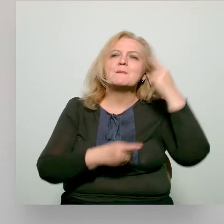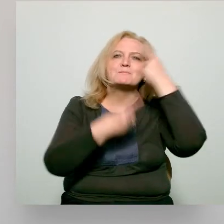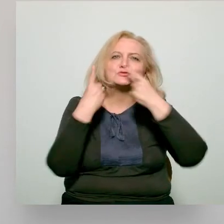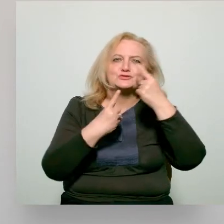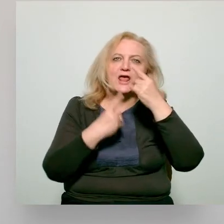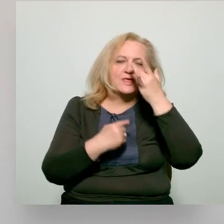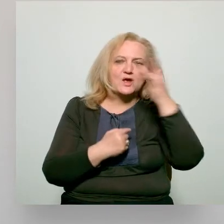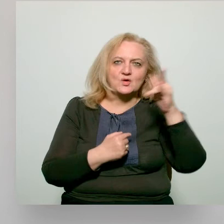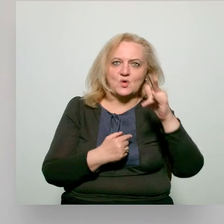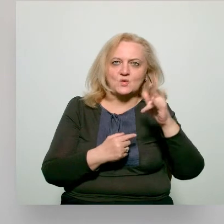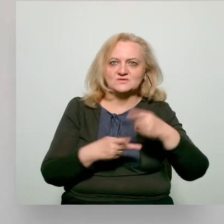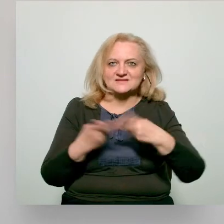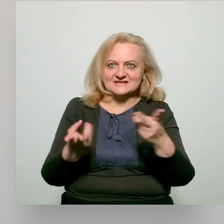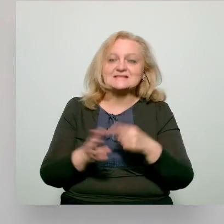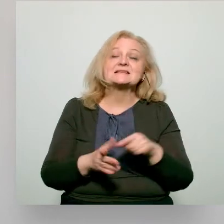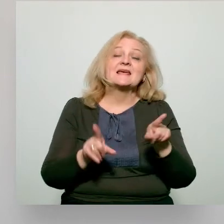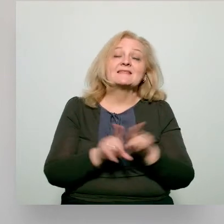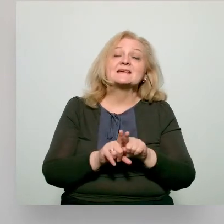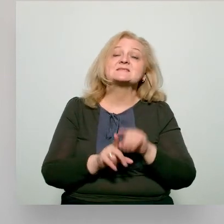model tożsamości